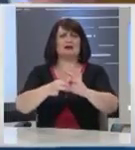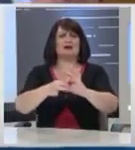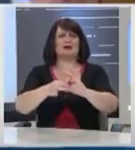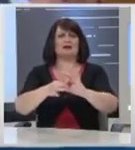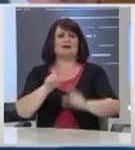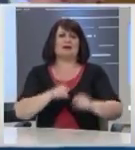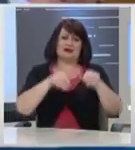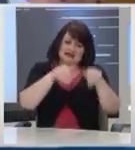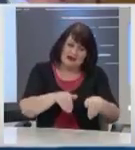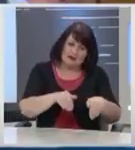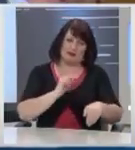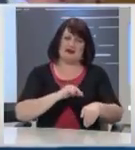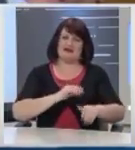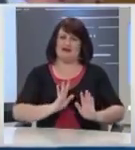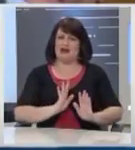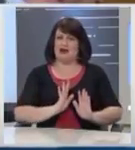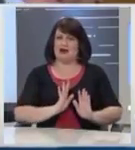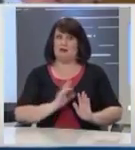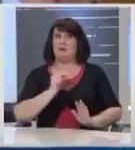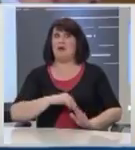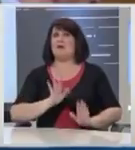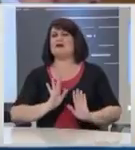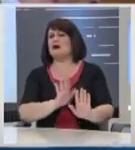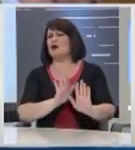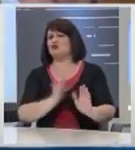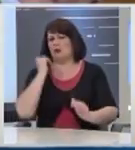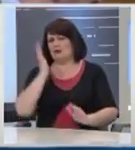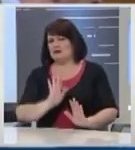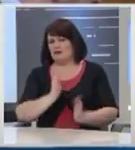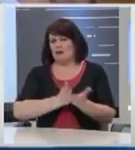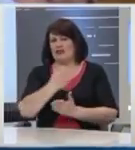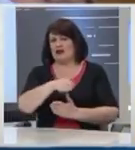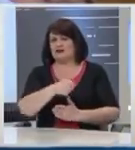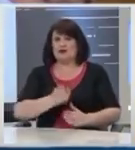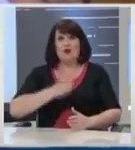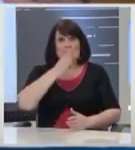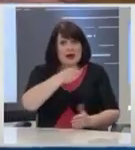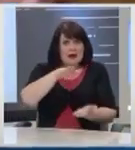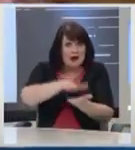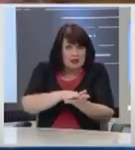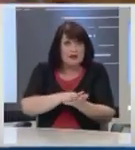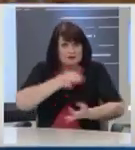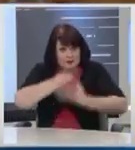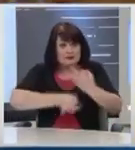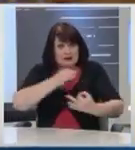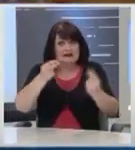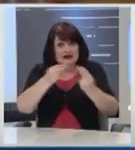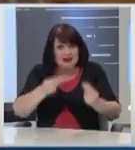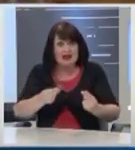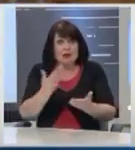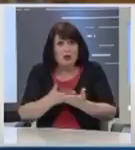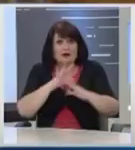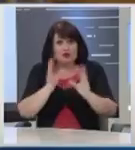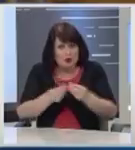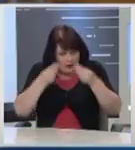σεβόμαστε δικαιοσύνη όταν μας συμφέρει, όταν δεν μας συμφέρει να την αφισβητούμε, να πάτε να καταθέσετε ό,τι έχετε